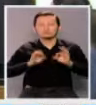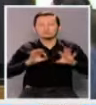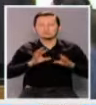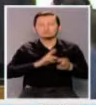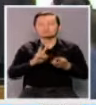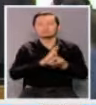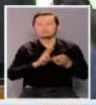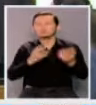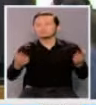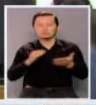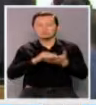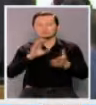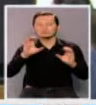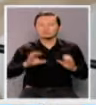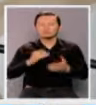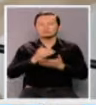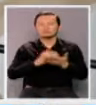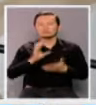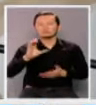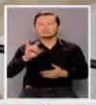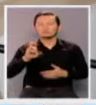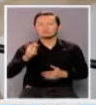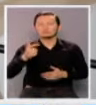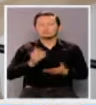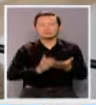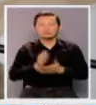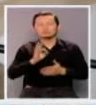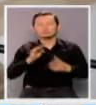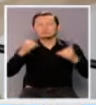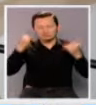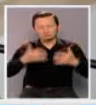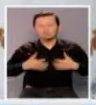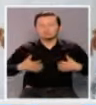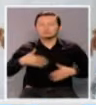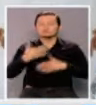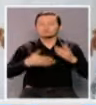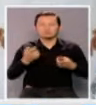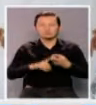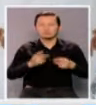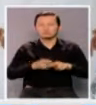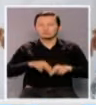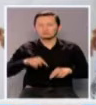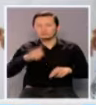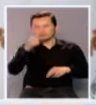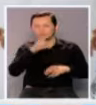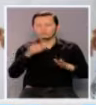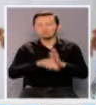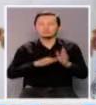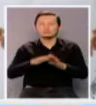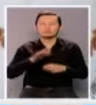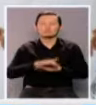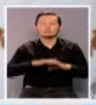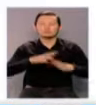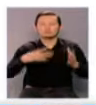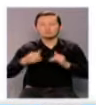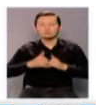внедренных изменениях и дополнениях в программу «Сыбага», направленную на развитие сельского хозяйства. В этом году в районе выросло количество людей,